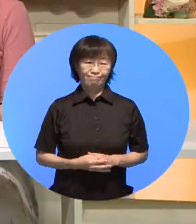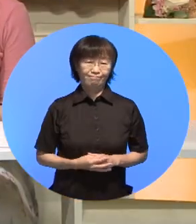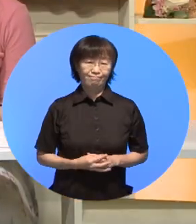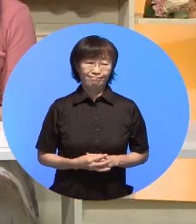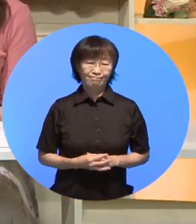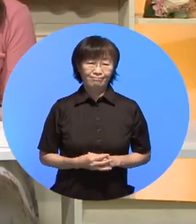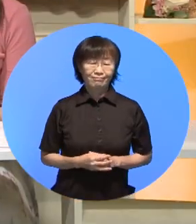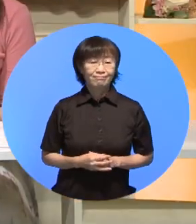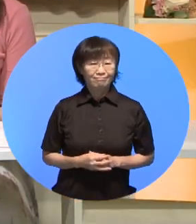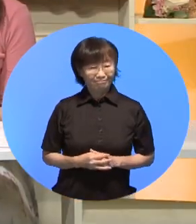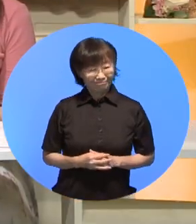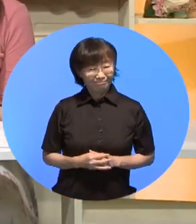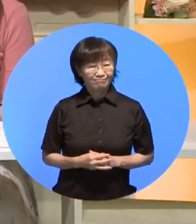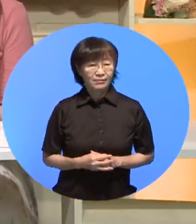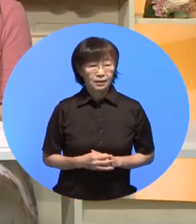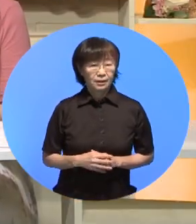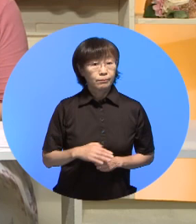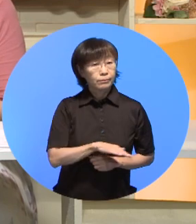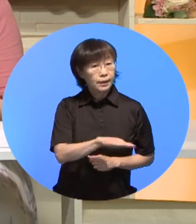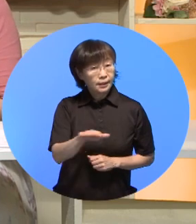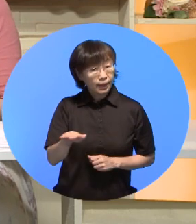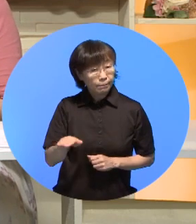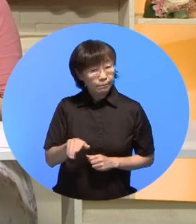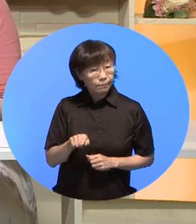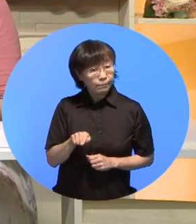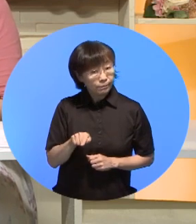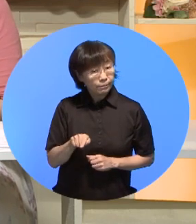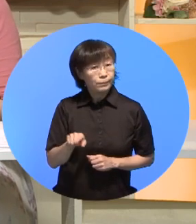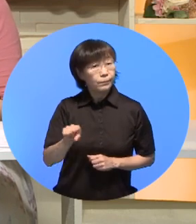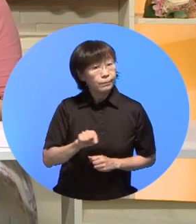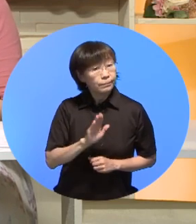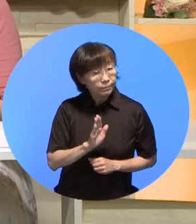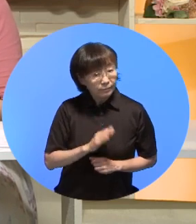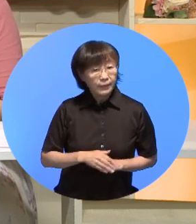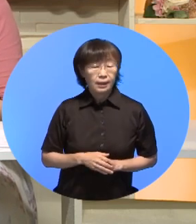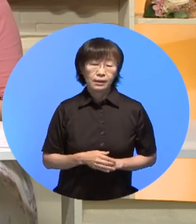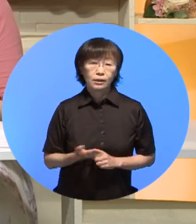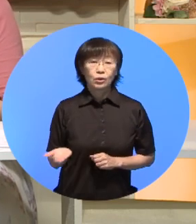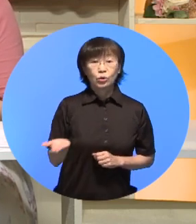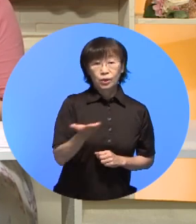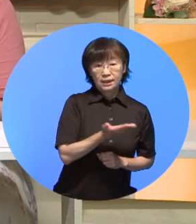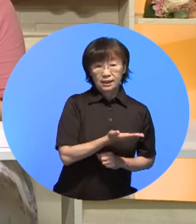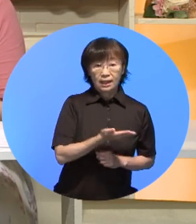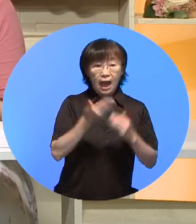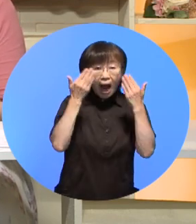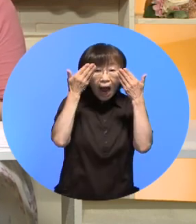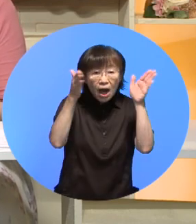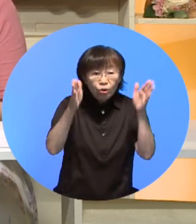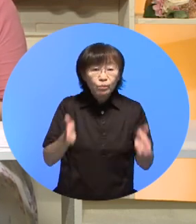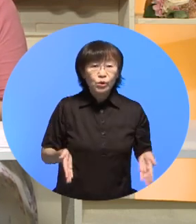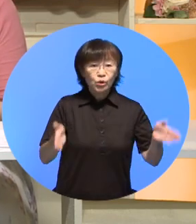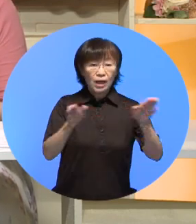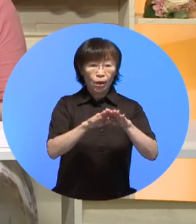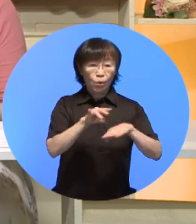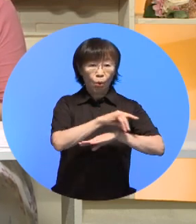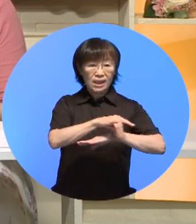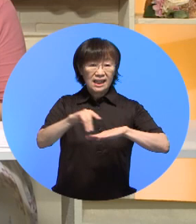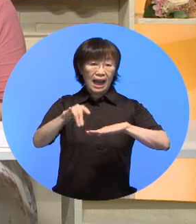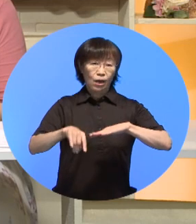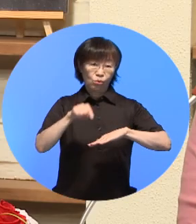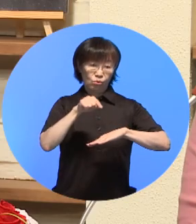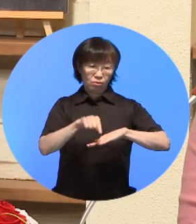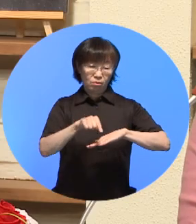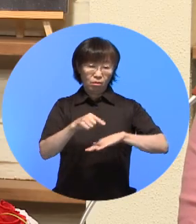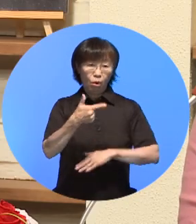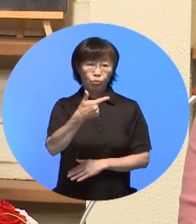ねそうですよねうんぜひ皆さんこちらご活用くださいそして1つ目の話題博物館企画店について